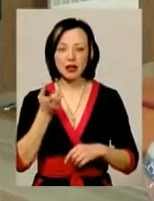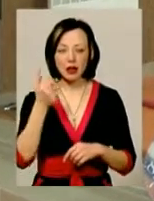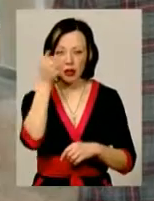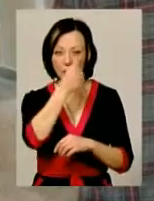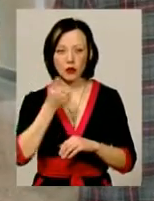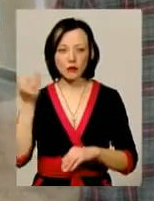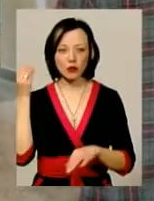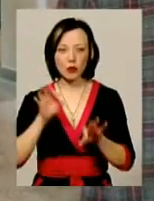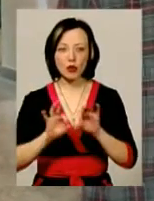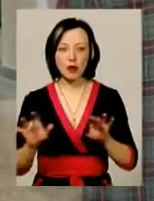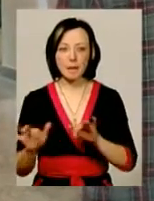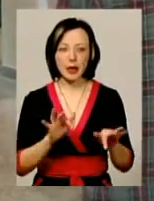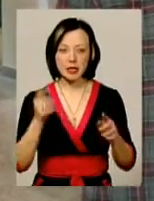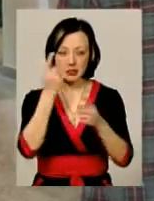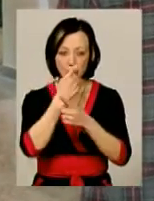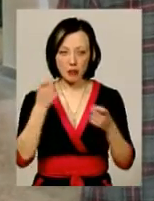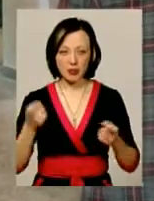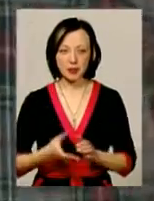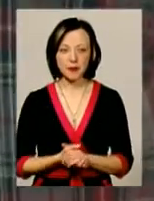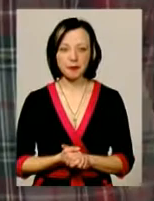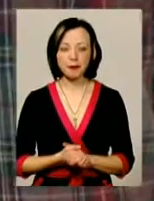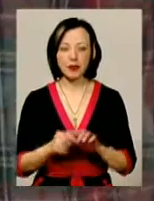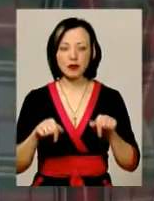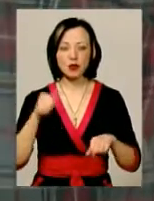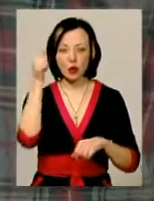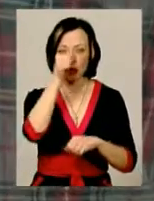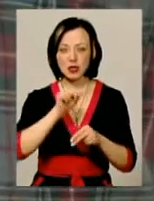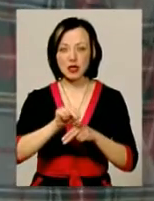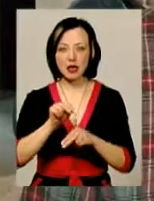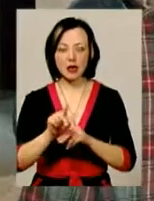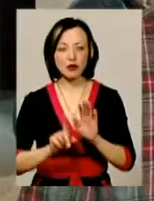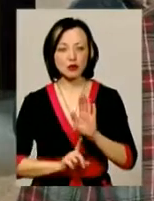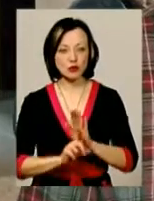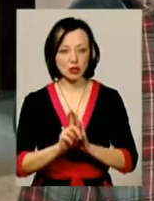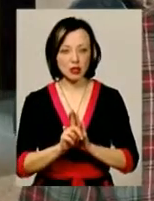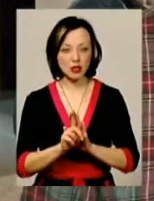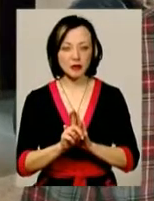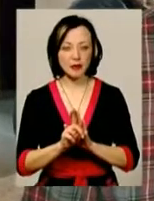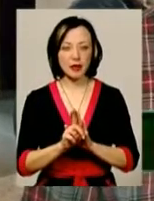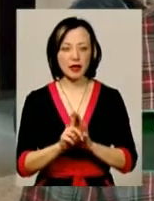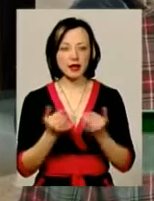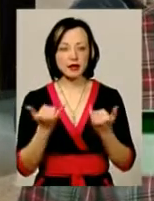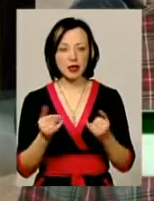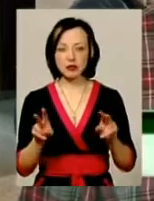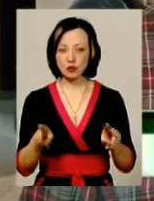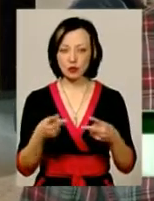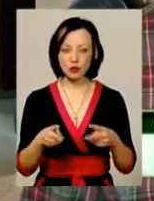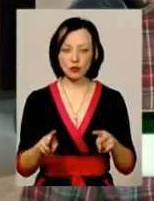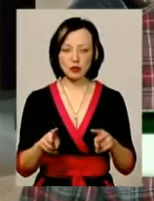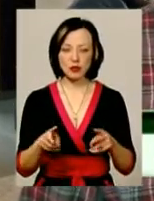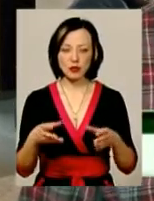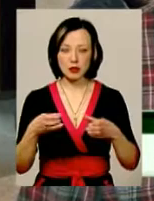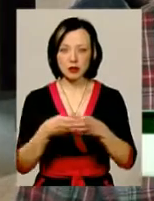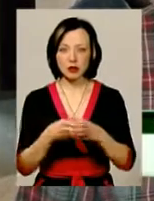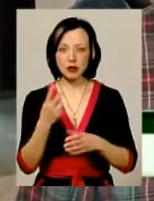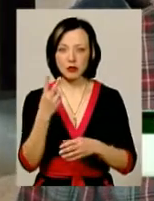тому, розповідає менеджер з інформації В'ячеслав Нагнибіда. Цього року заняття розпочали. Зараз цей клуб складається із